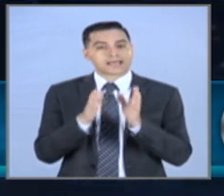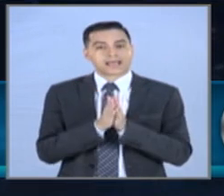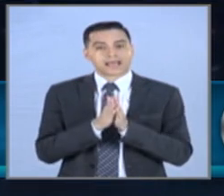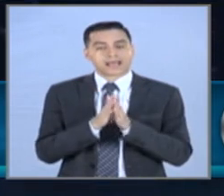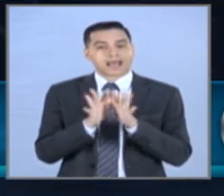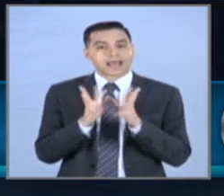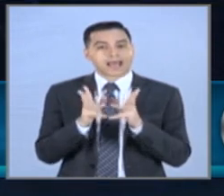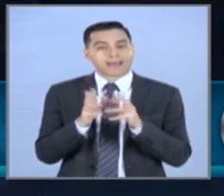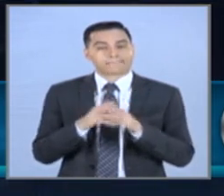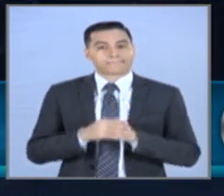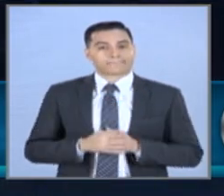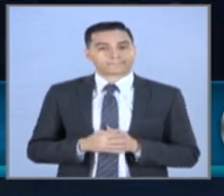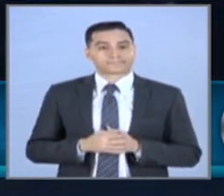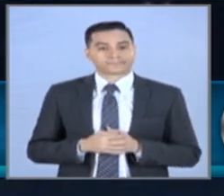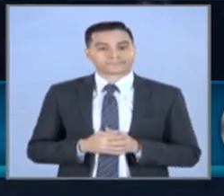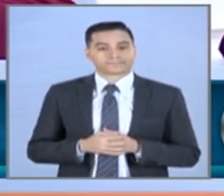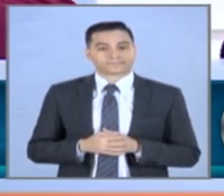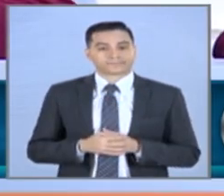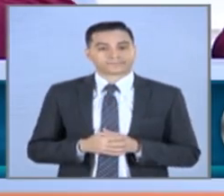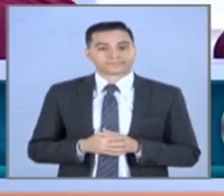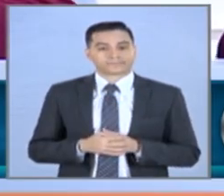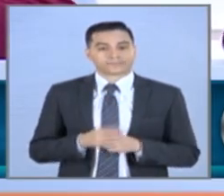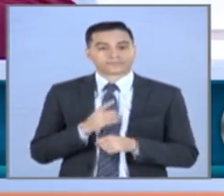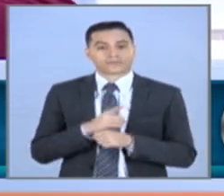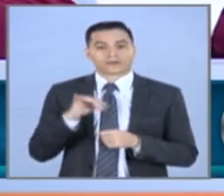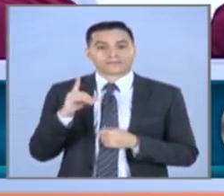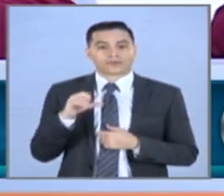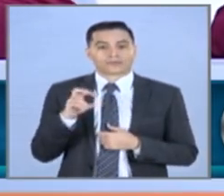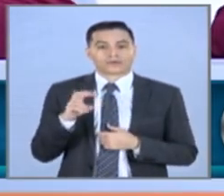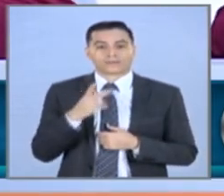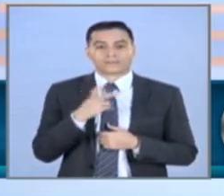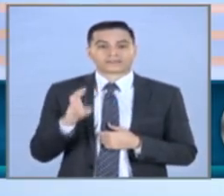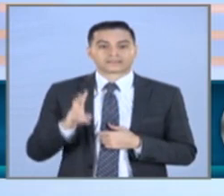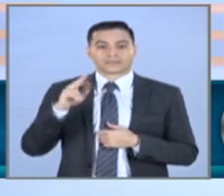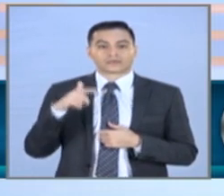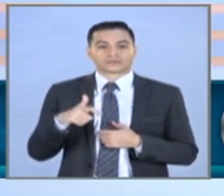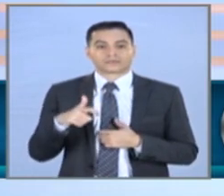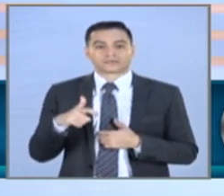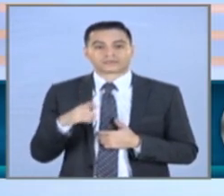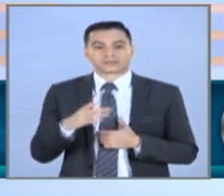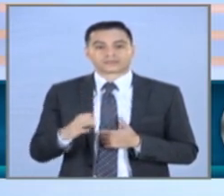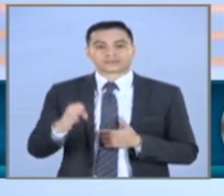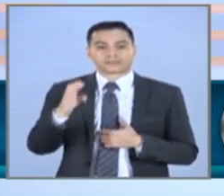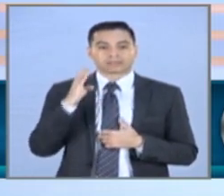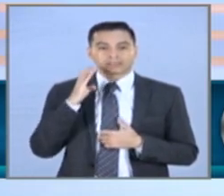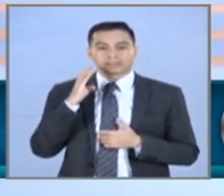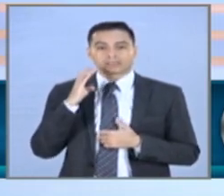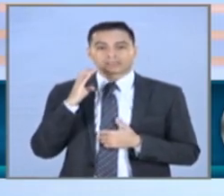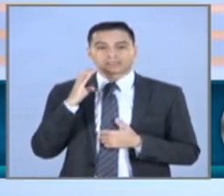4 × 78 + 12 + 33 يساوي كام؟ مدام مروة. 267.